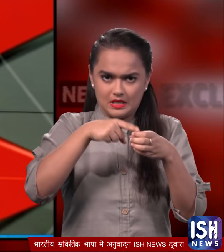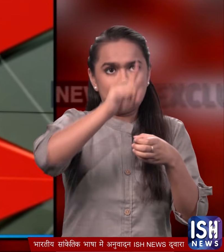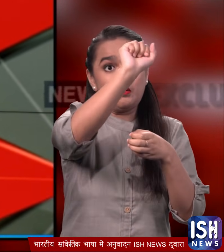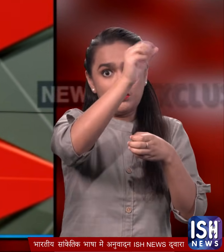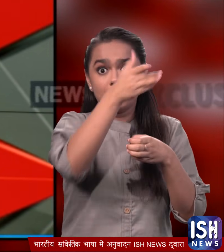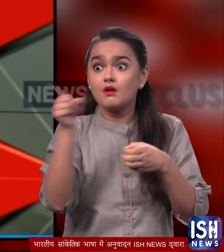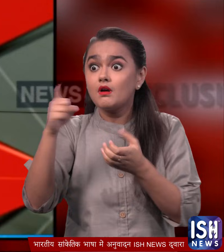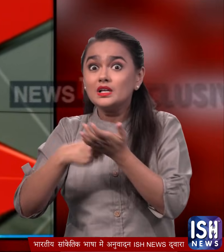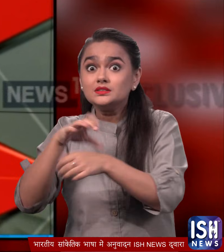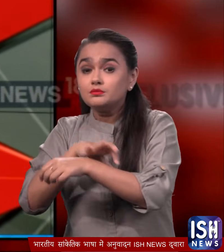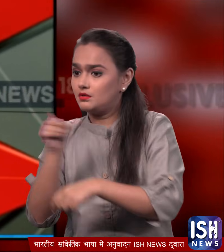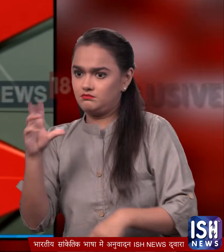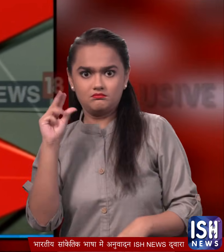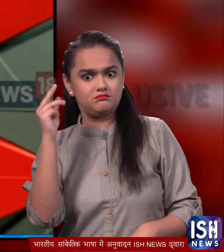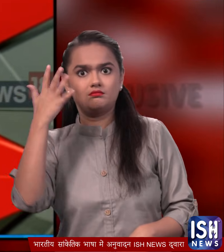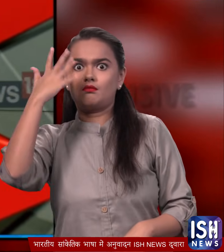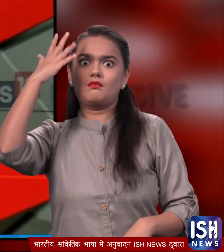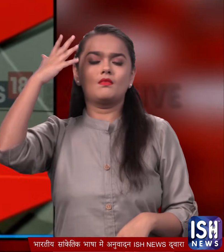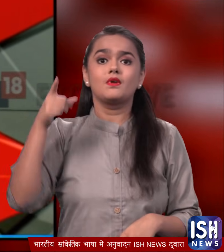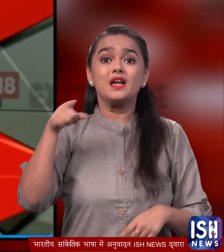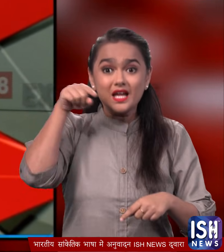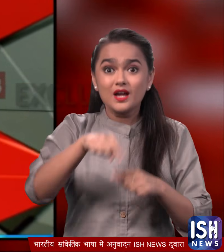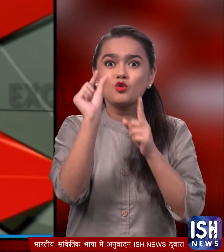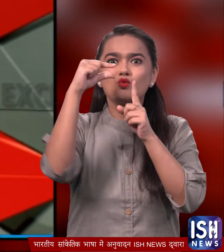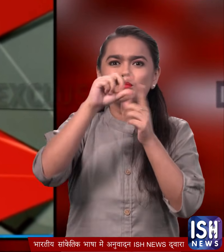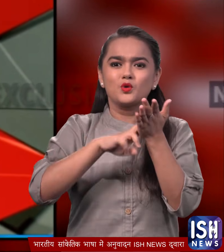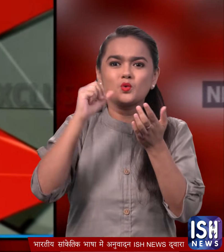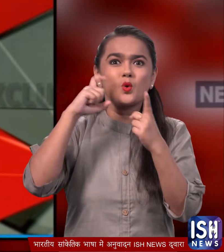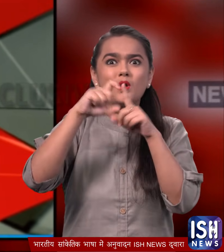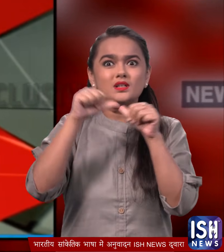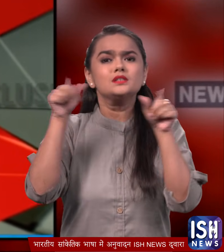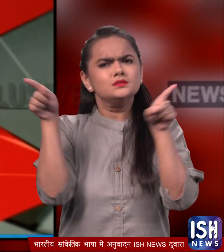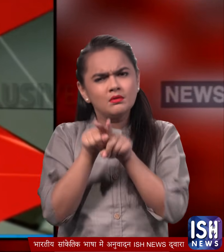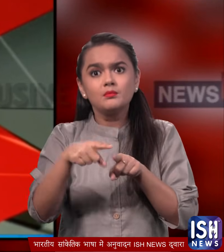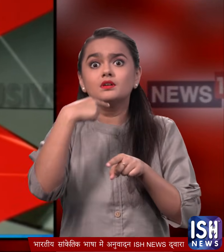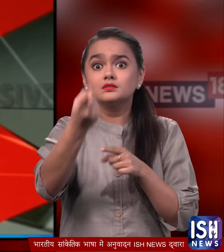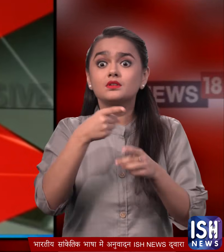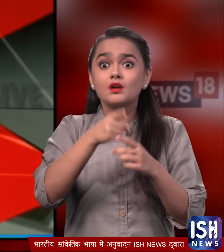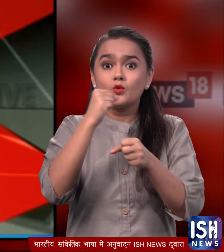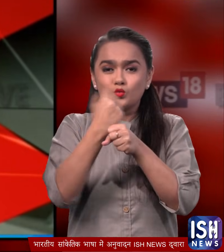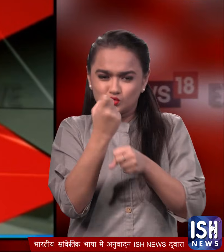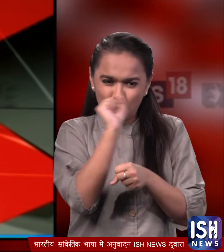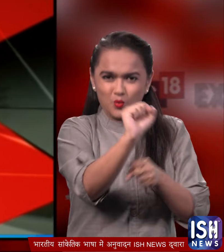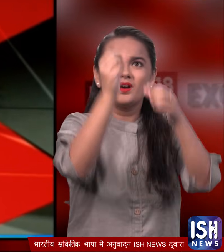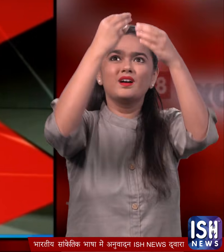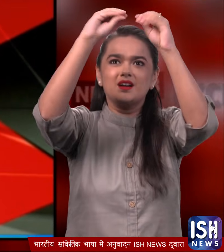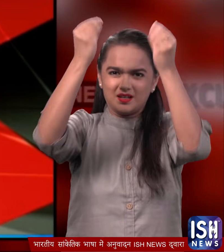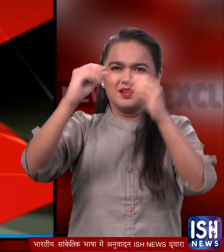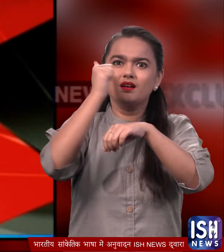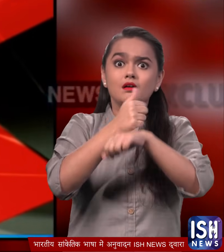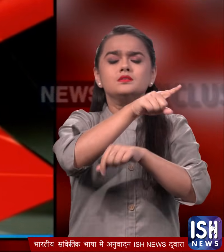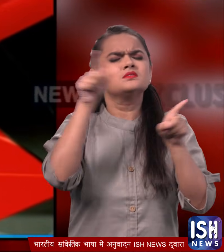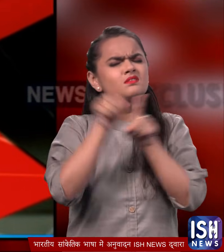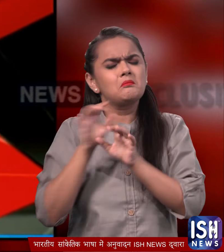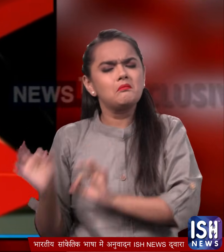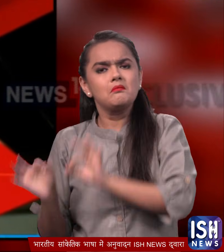के लोगों ने विरोध शुरू कर दिया। और इसी बीच यूपी के नोएडा में राजा मिहिर भोज को गुर्जर सम्राट बताते हुए उनकी मूर्ति लगाने के फैसले पर भी